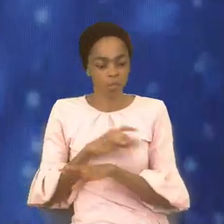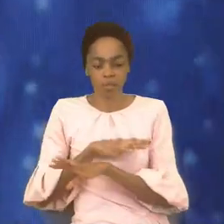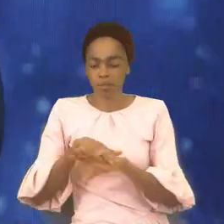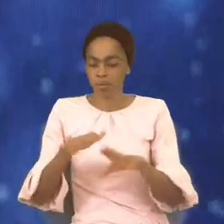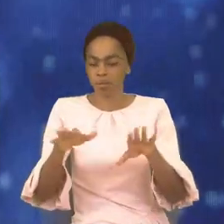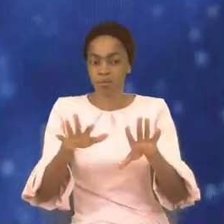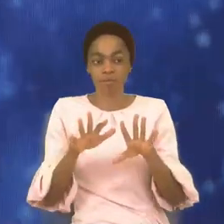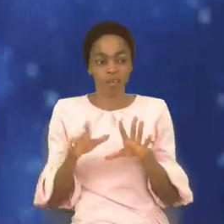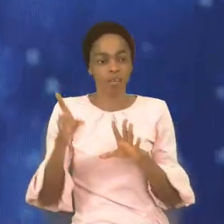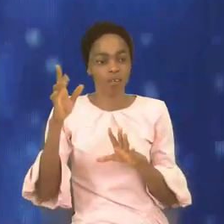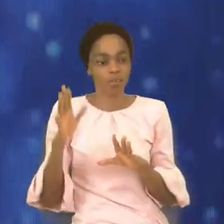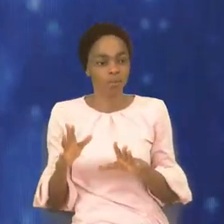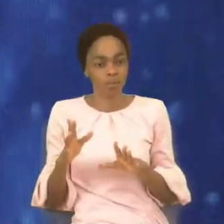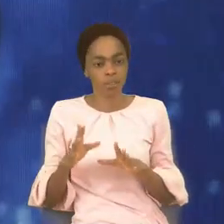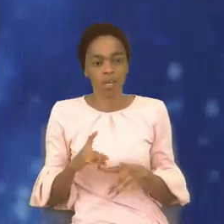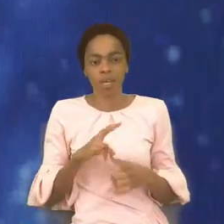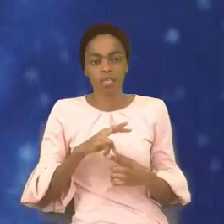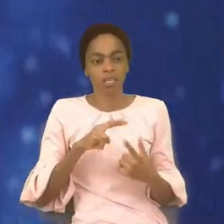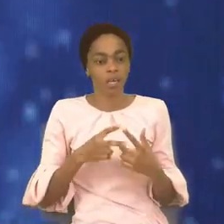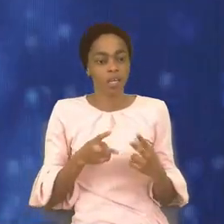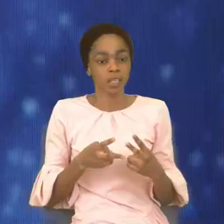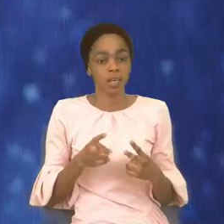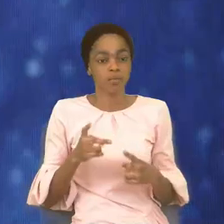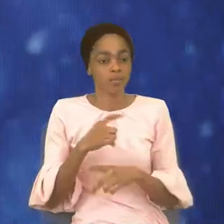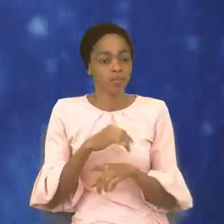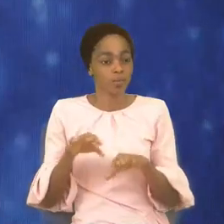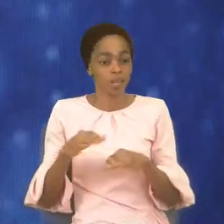craignent point l'Éternel.